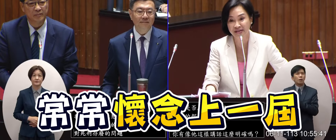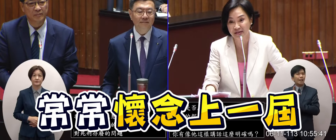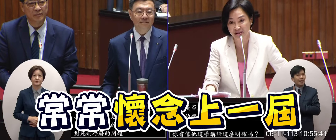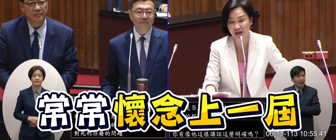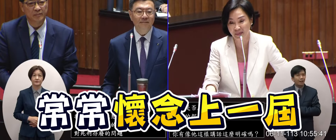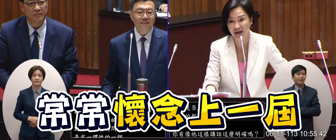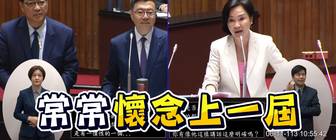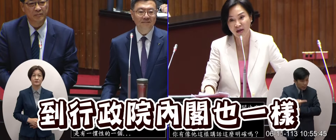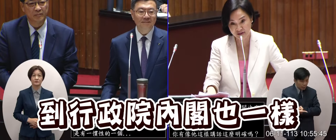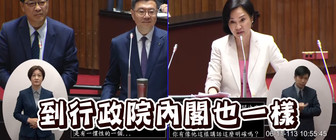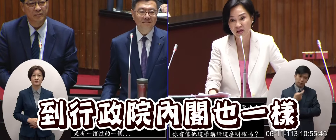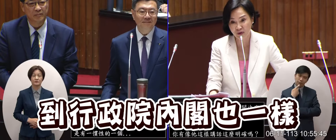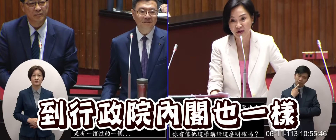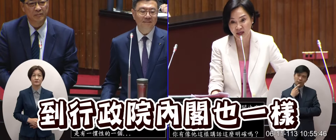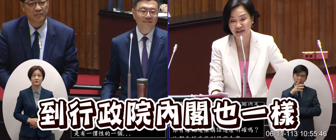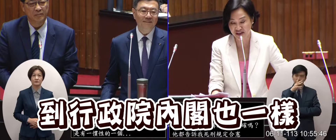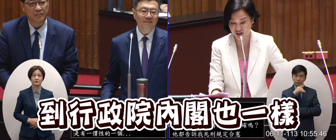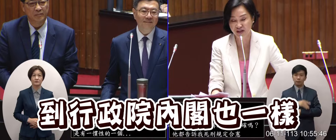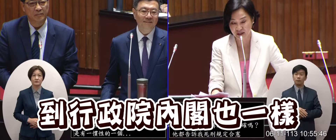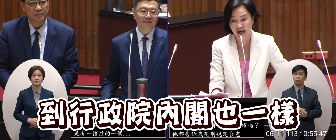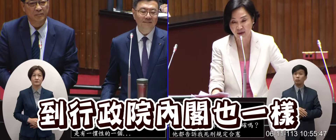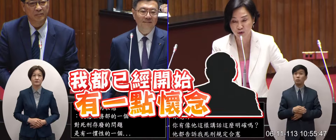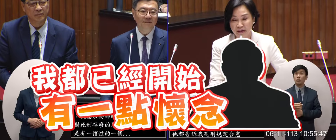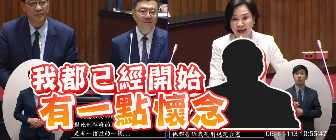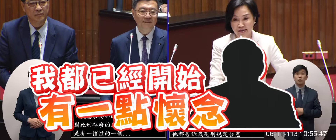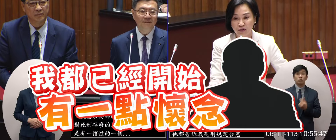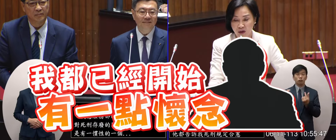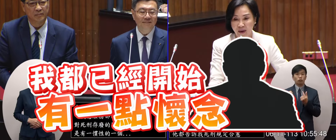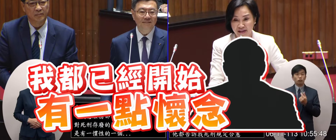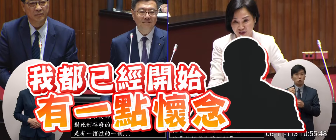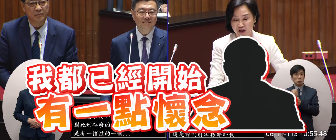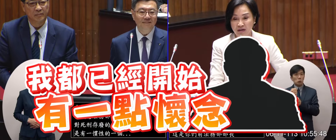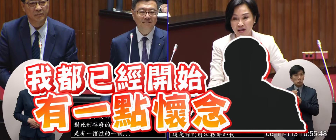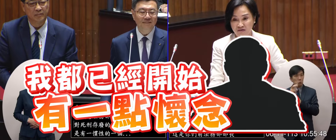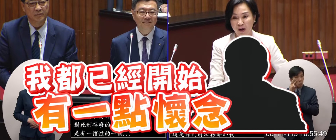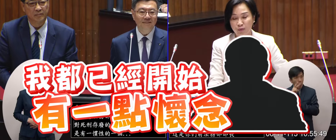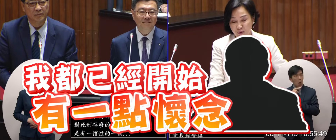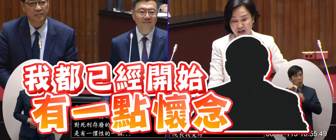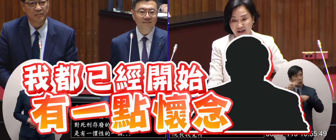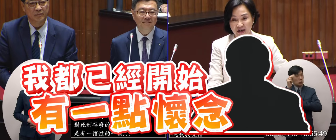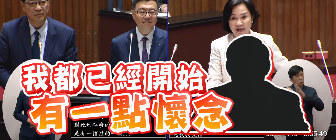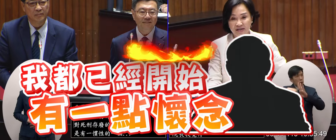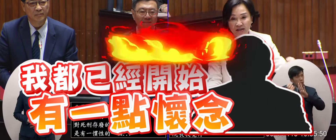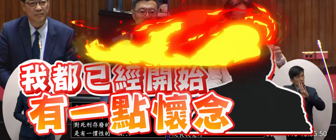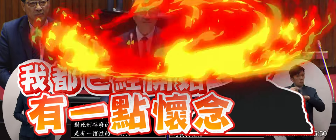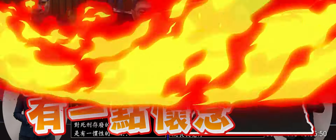念上一届，你知道吗？到行政院的那个也是一样啊，我都已经开始有点怀念。